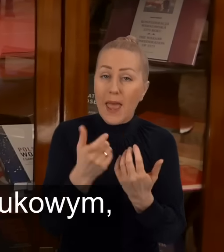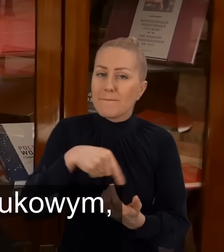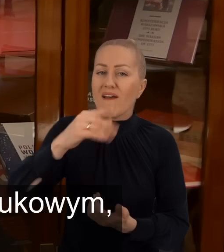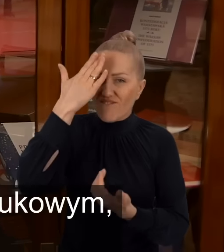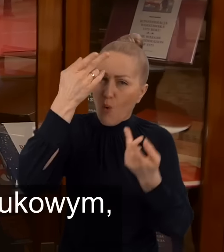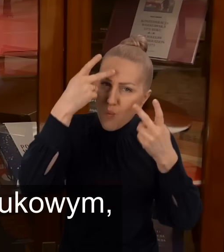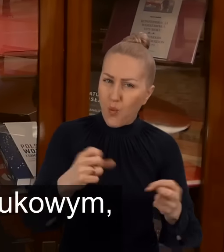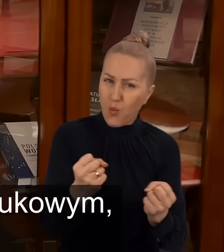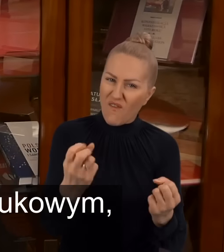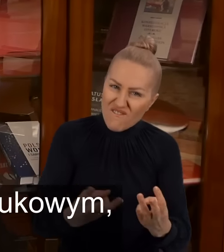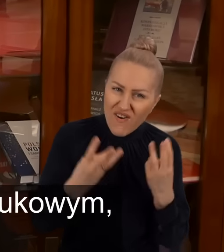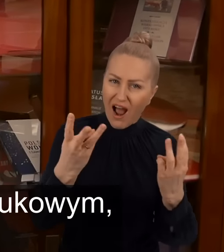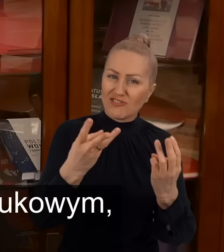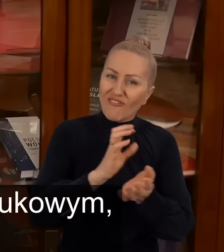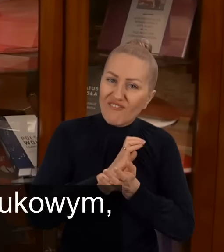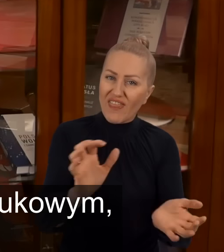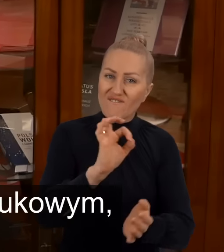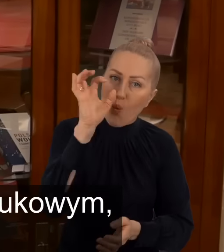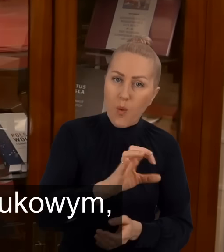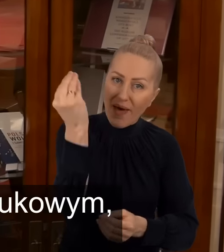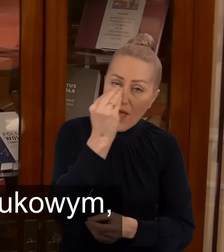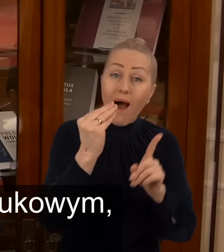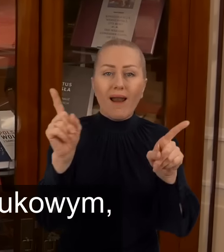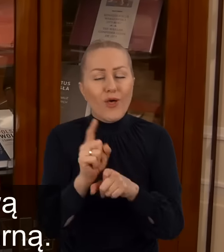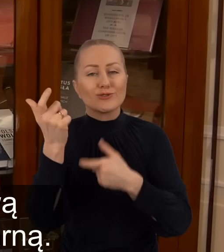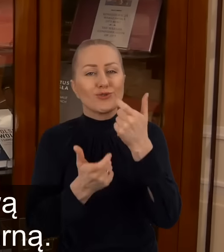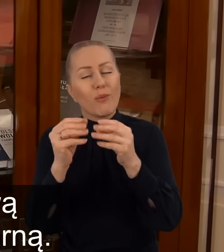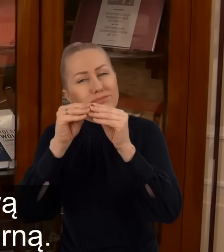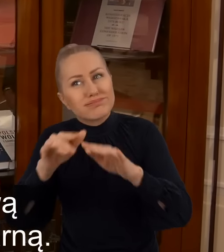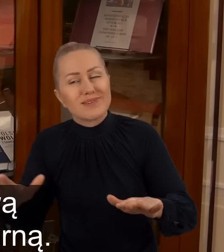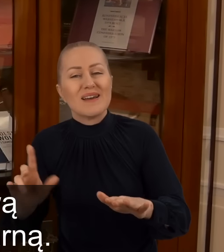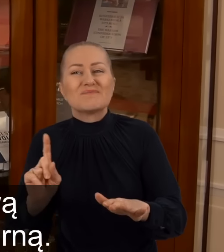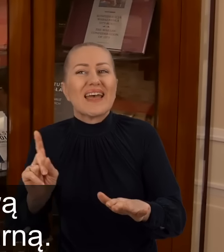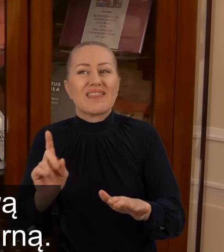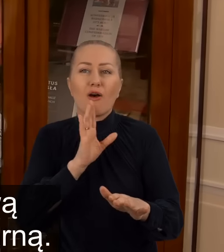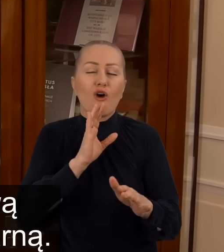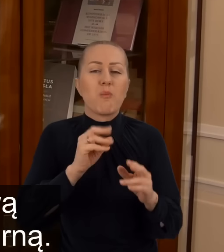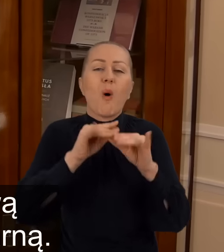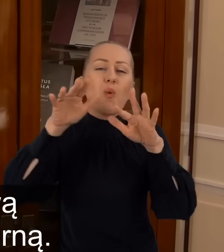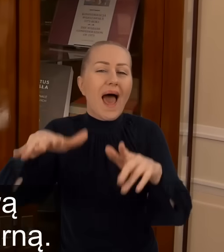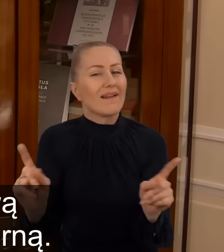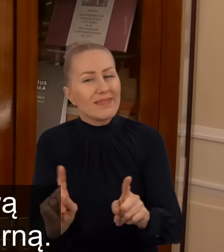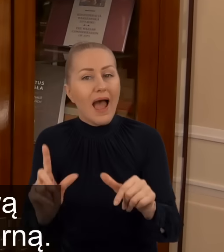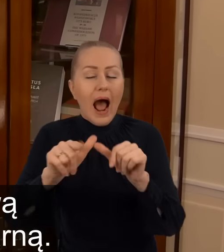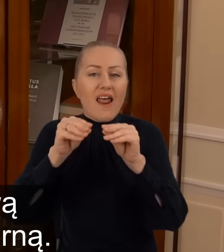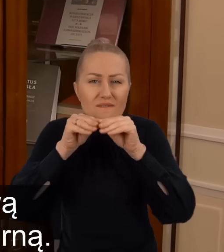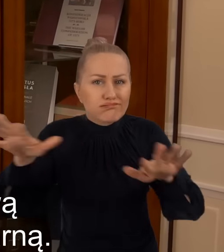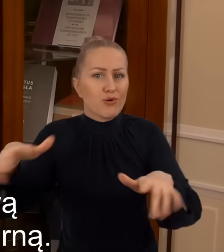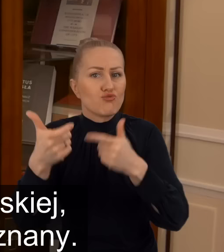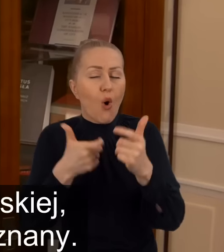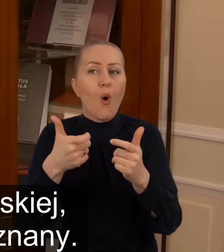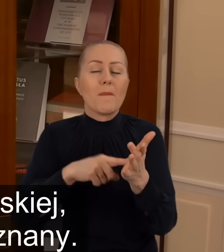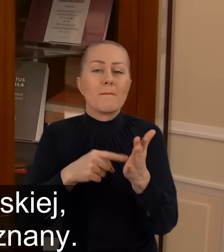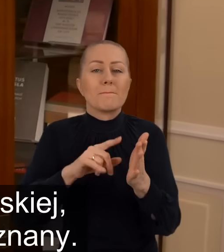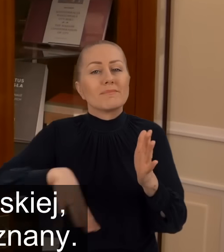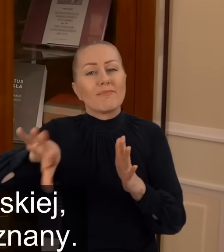wydawnictwem naukowym, ale żeby rozkręciło też taką... Nie chcę powiedzieć lifestyle'ową odnogę, ale taką bardziej popularną